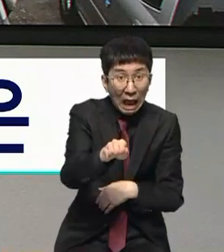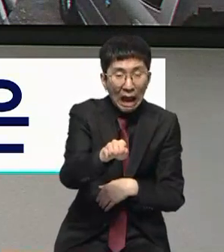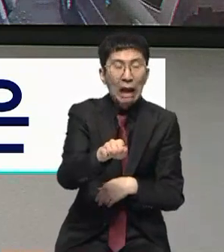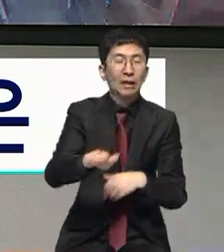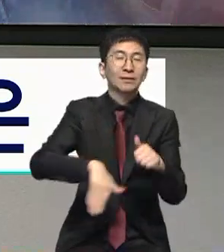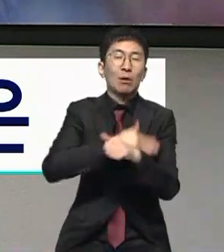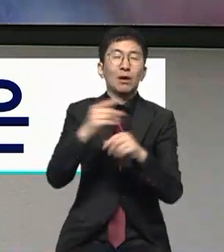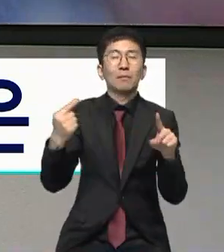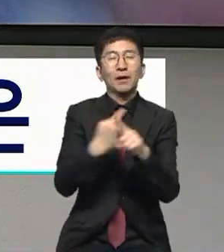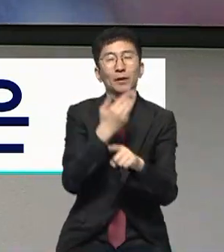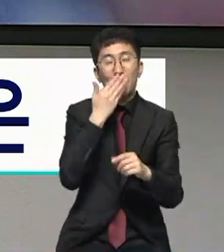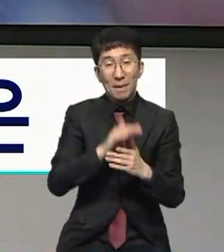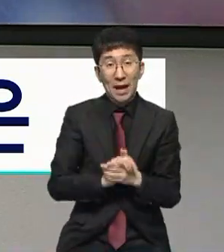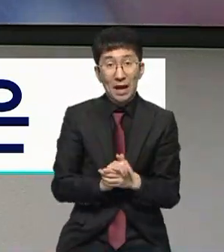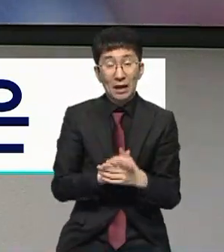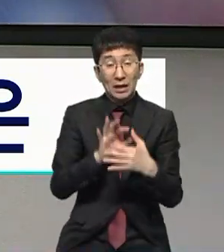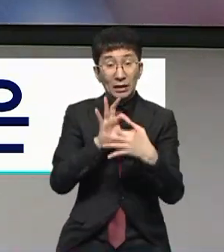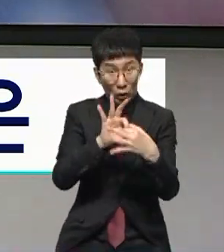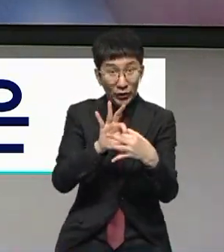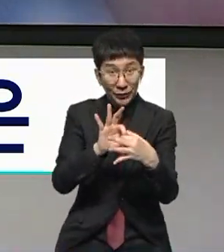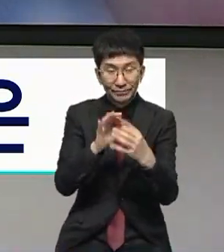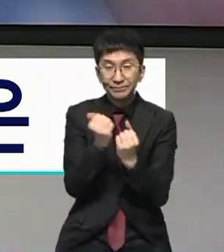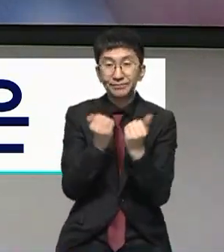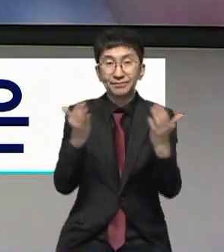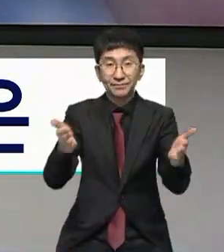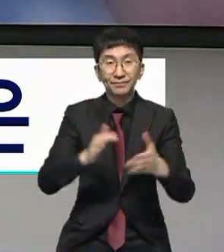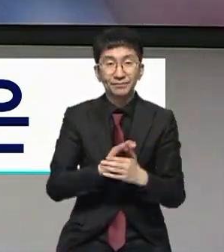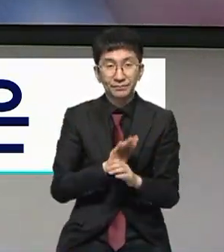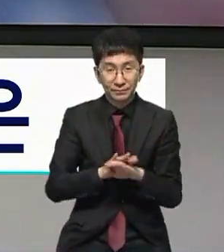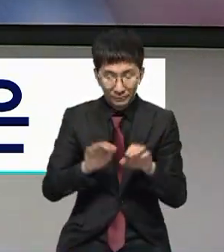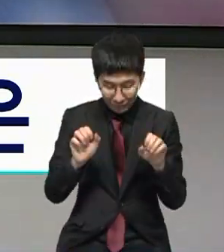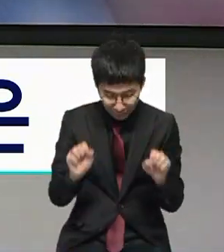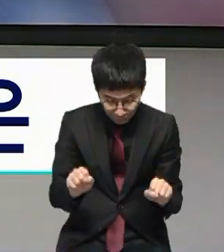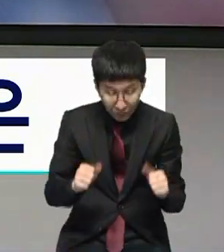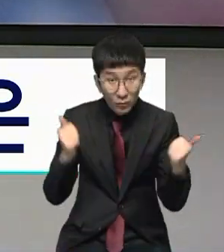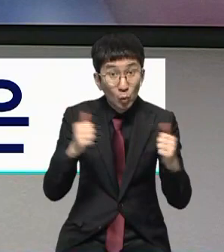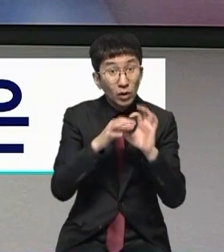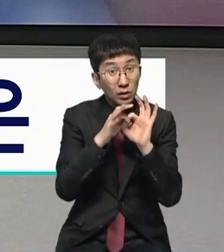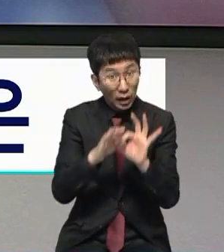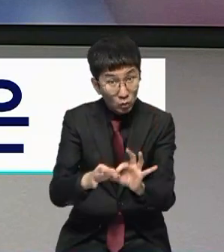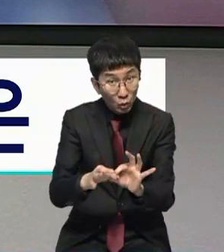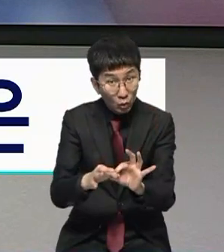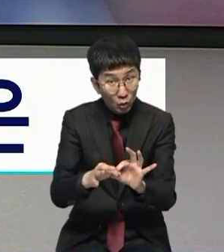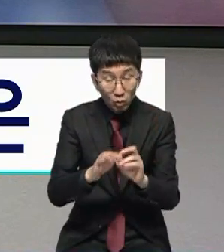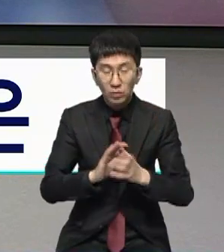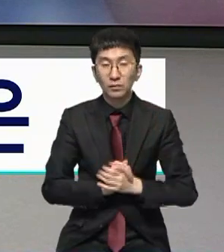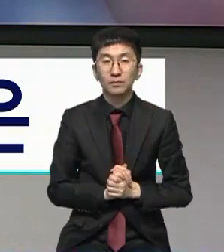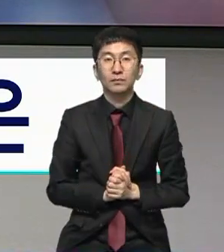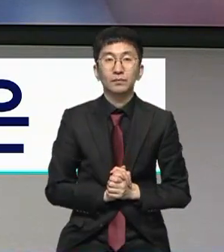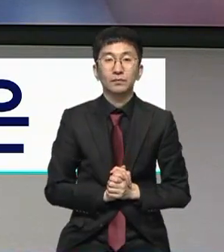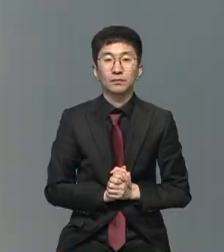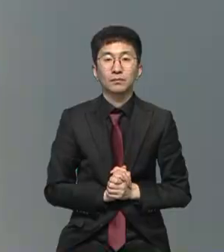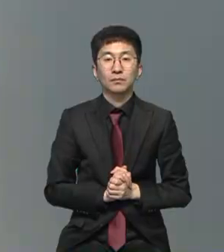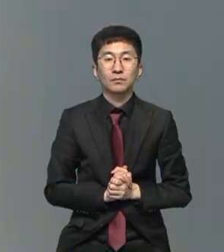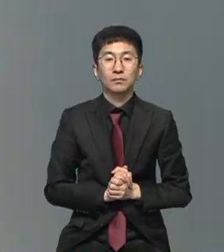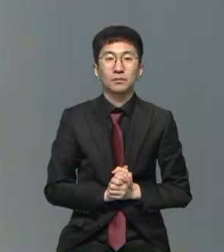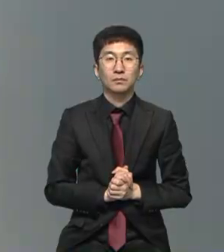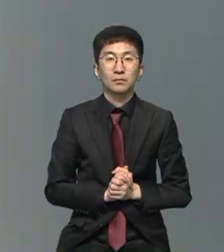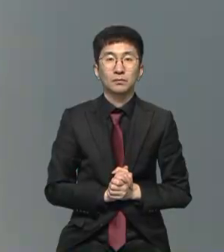변화가 예상되는데 취재 기자 연결합니다. 제이원 기자, 회의가 아직 안 끝난 겁니까?